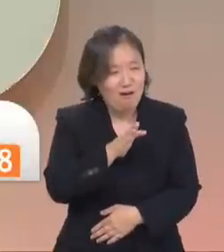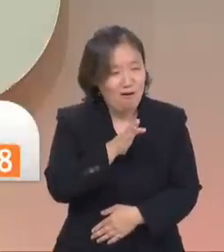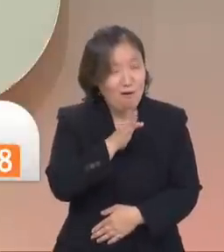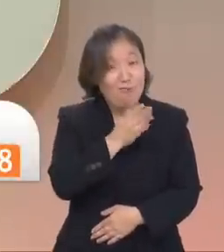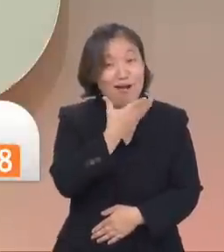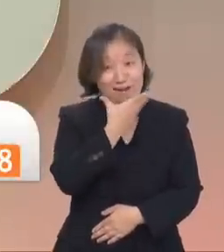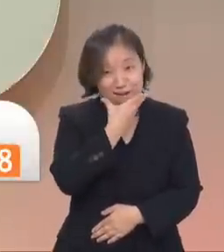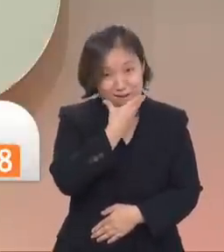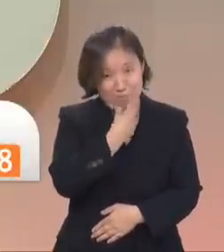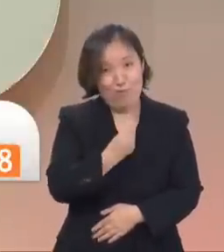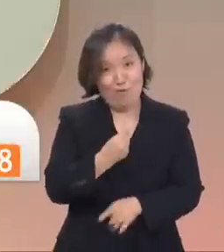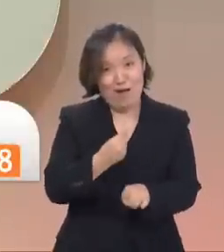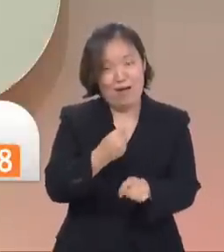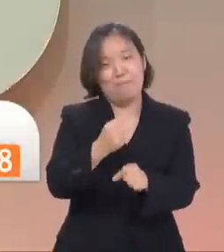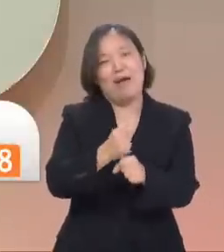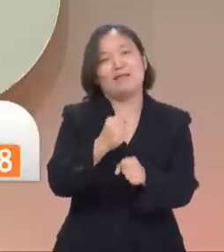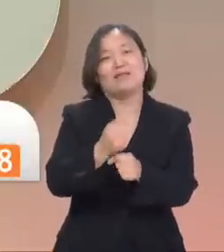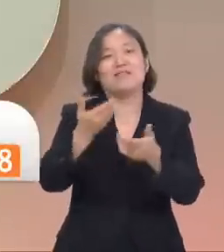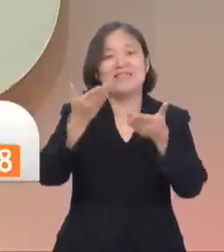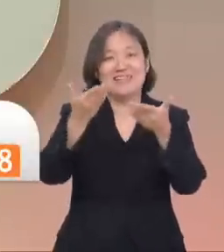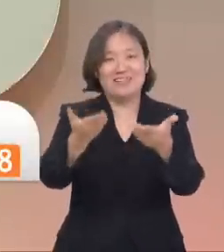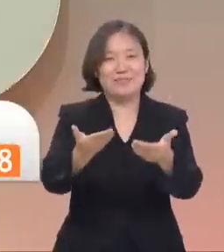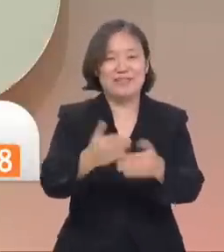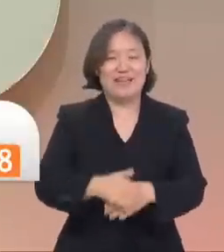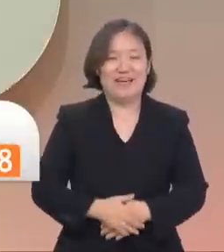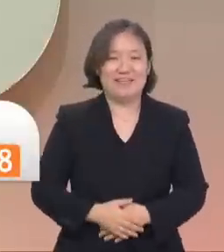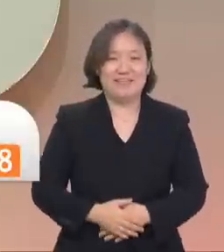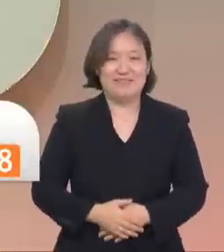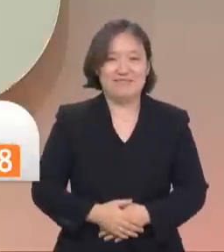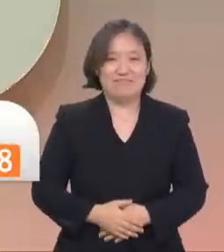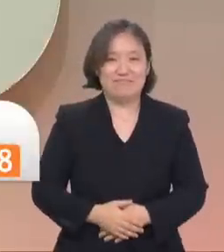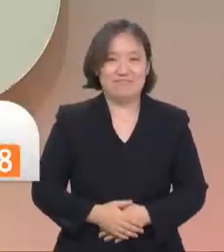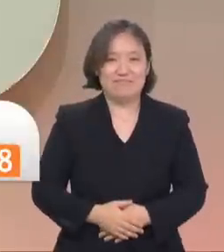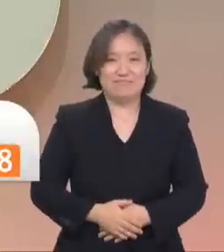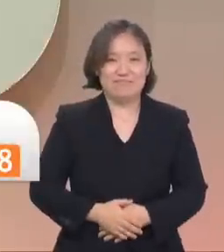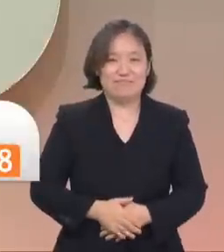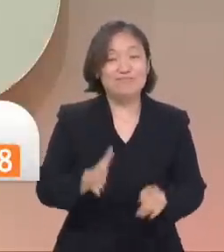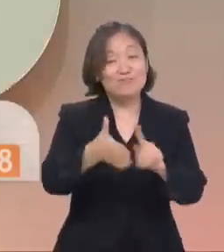진정한 행복의 길로 이끌어 줄 것입니다 여러분